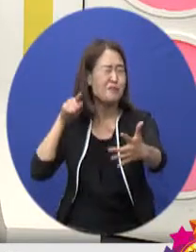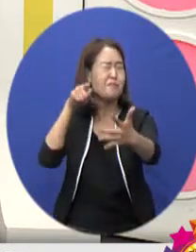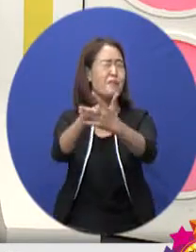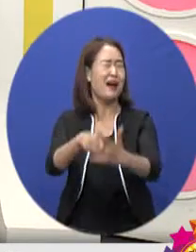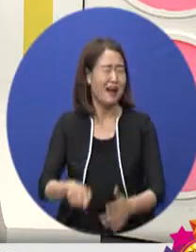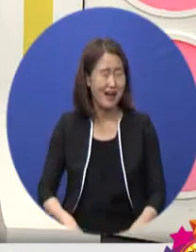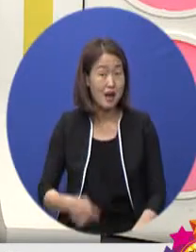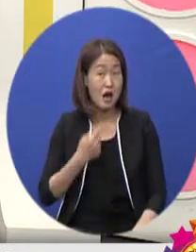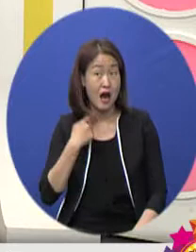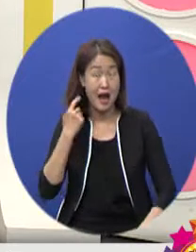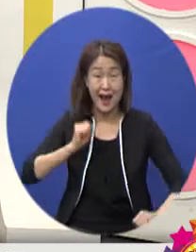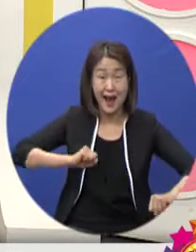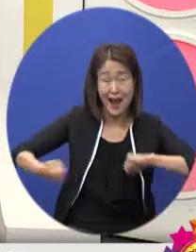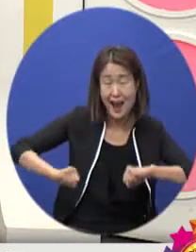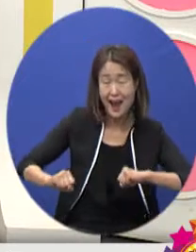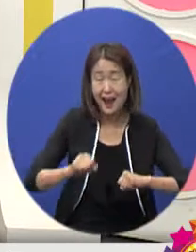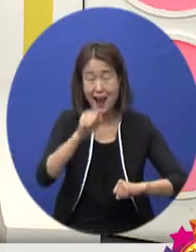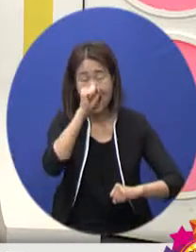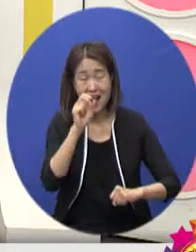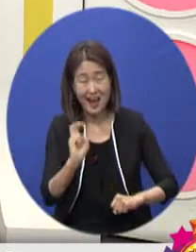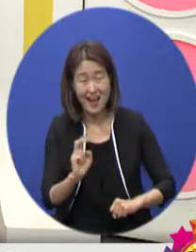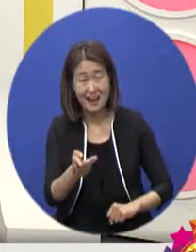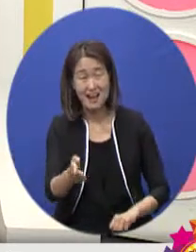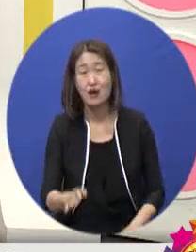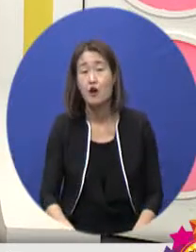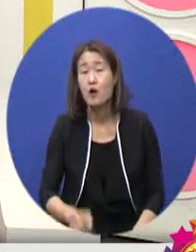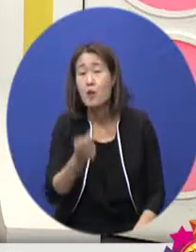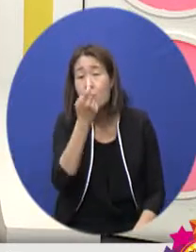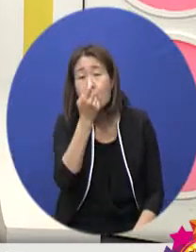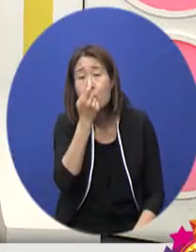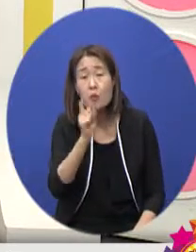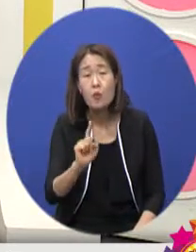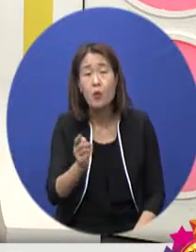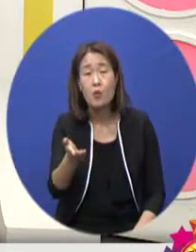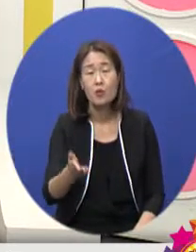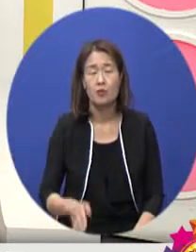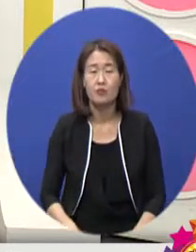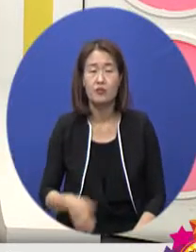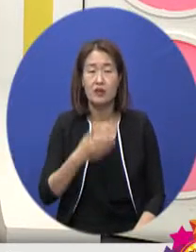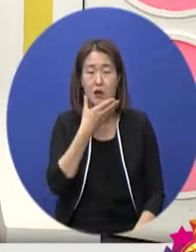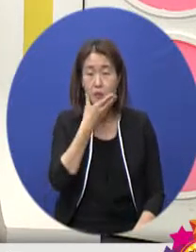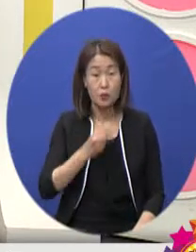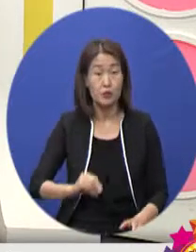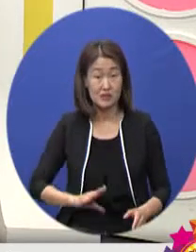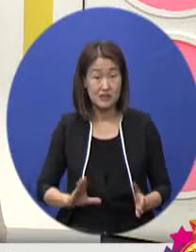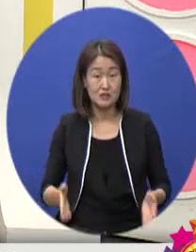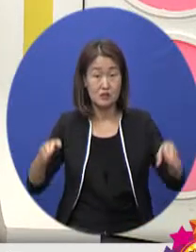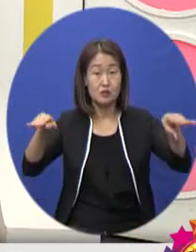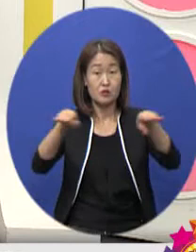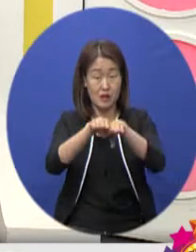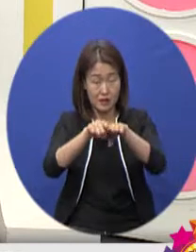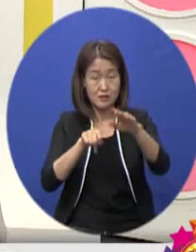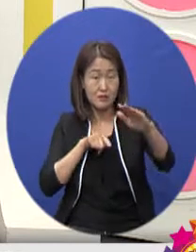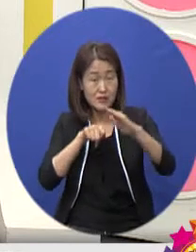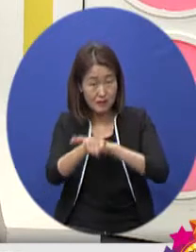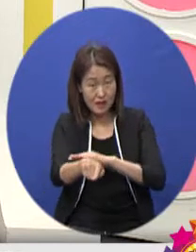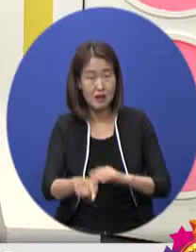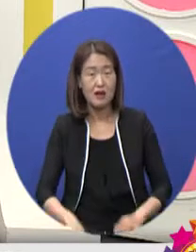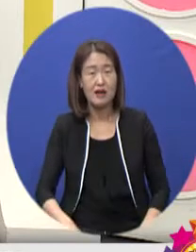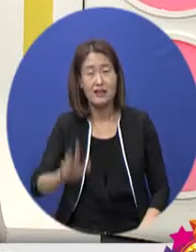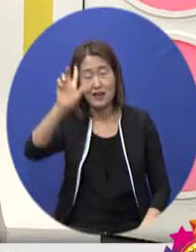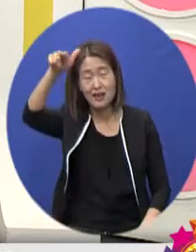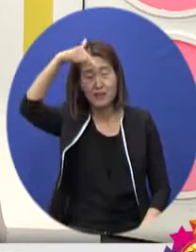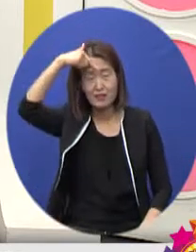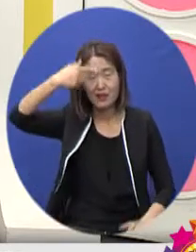이렇게 활기차신 거 보니까 어떤 거 요즘 배우셔요, 어머니? 그 저 복지관에서는 네네 고전무용